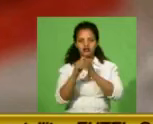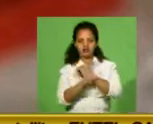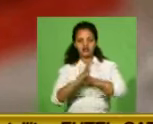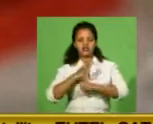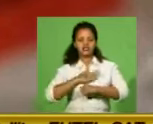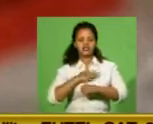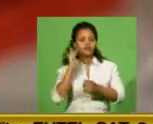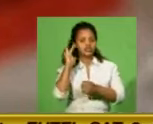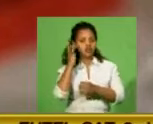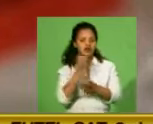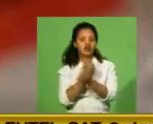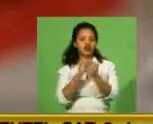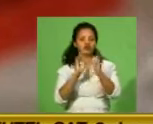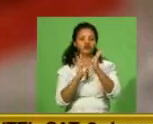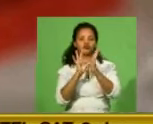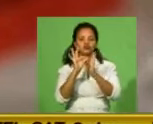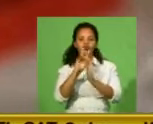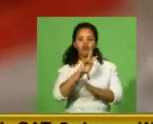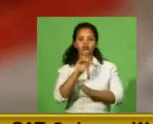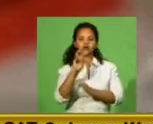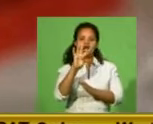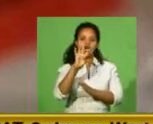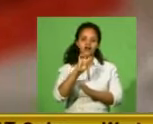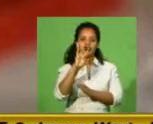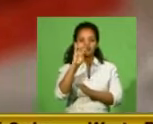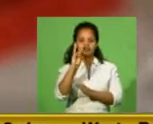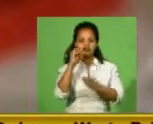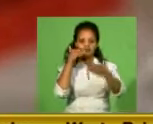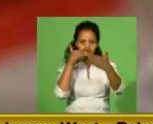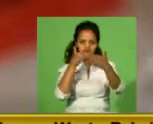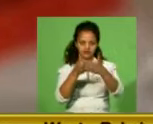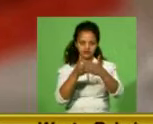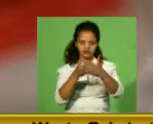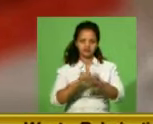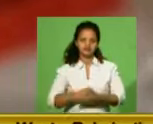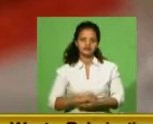ከበሽታው ያገገሙ ሰዎች ቁጥርም 246 ደርሷል።